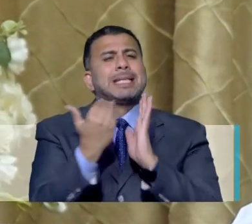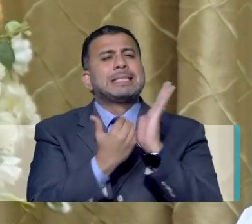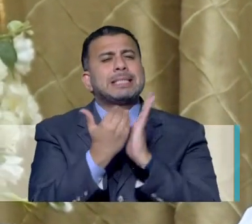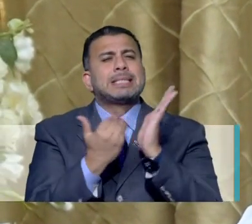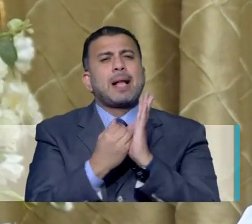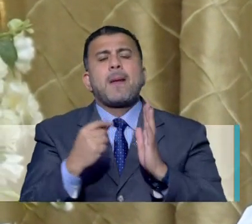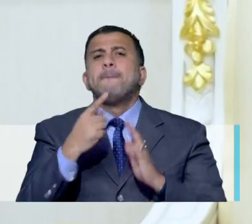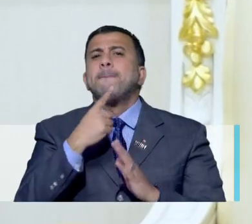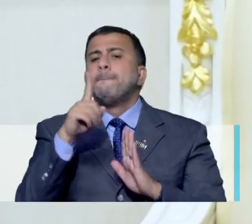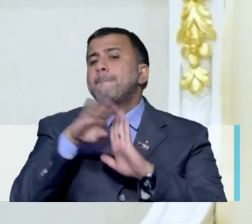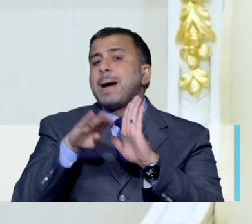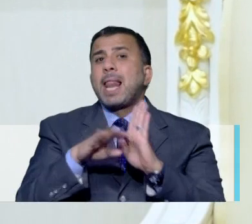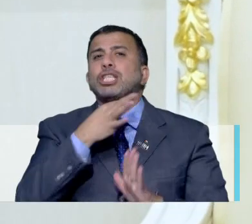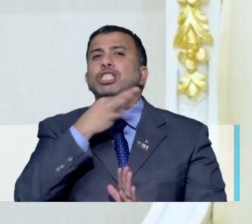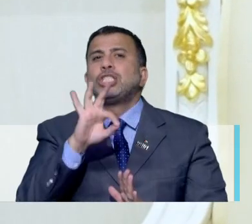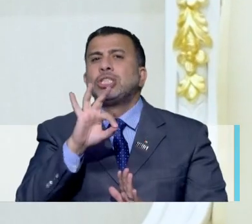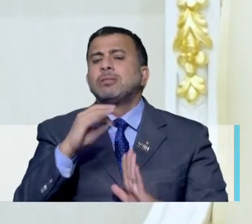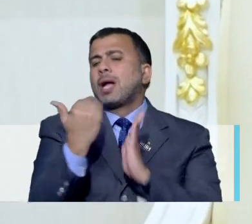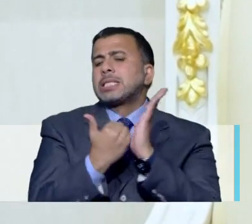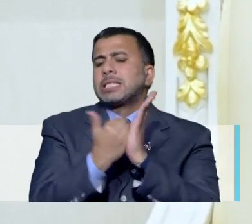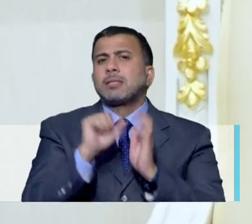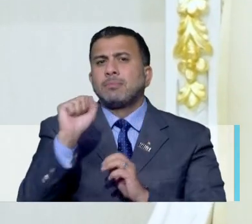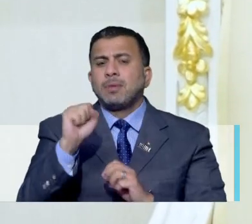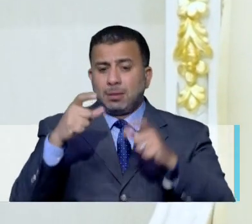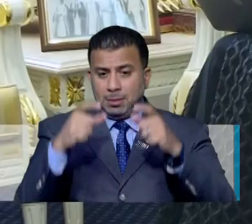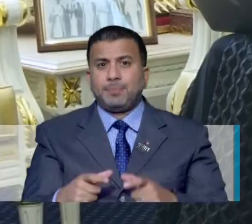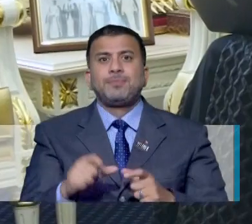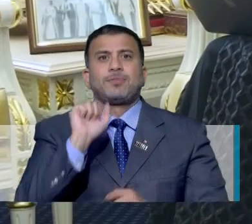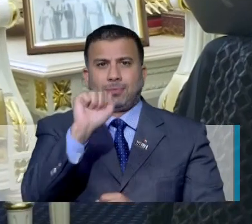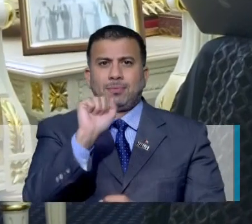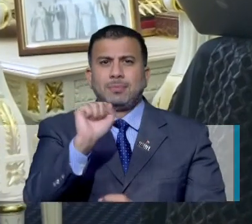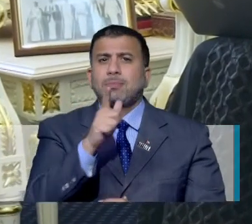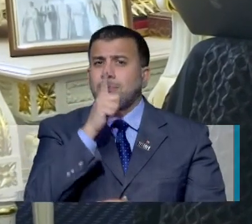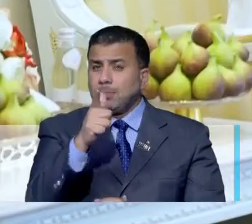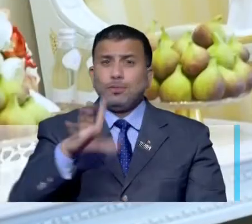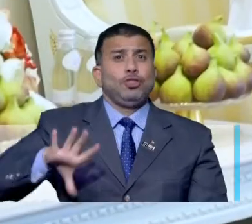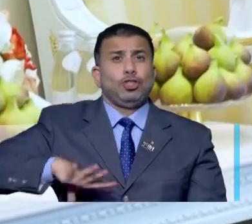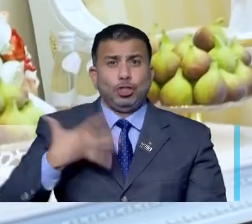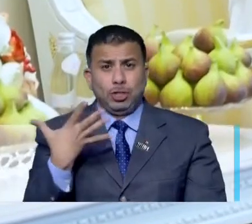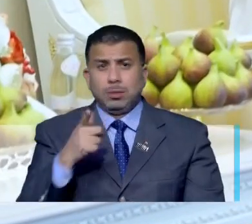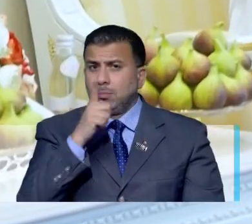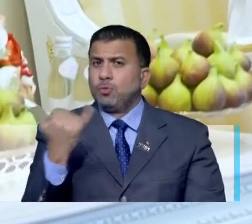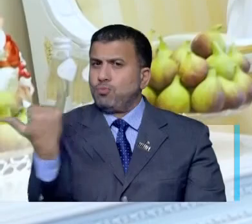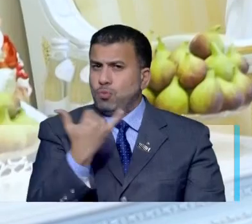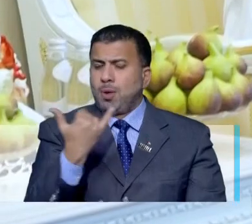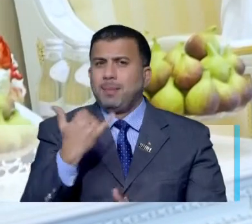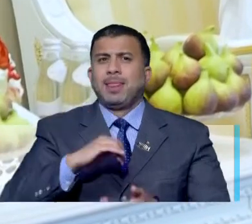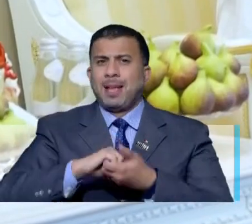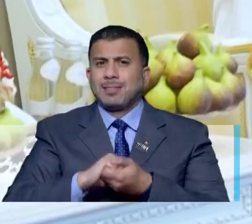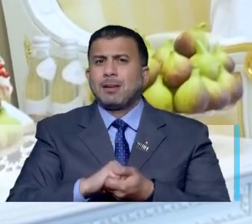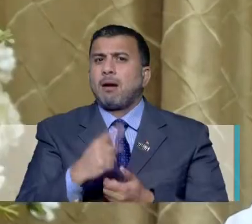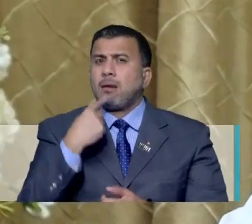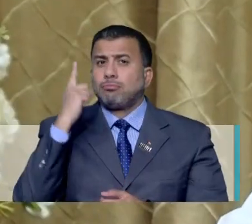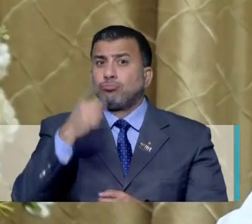قواعد البيانات في مختلف القطاعات الاقتصاديه في الاماره منوها سموه الى دورها المحوري في